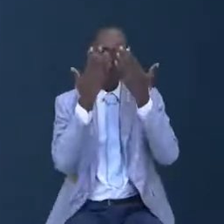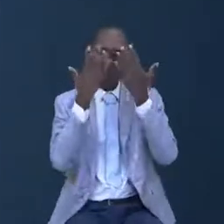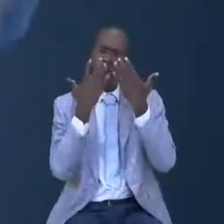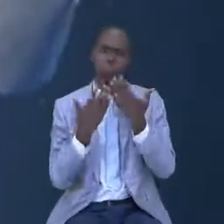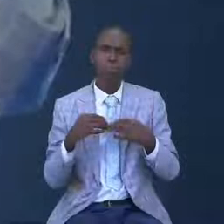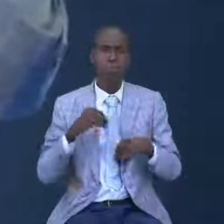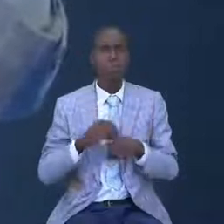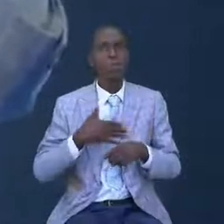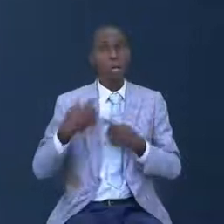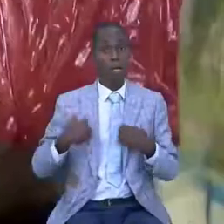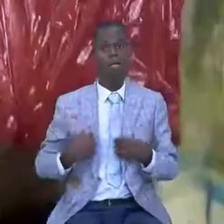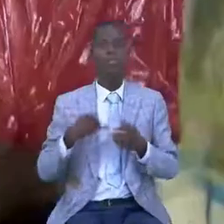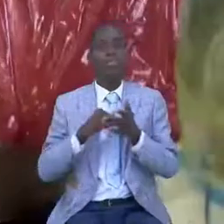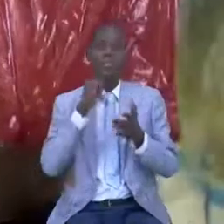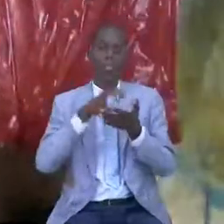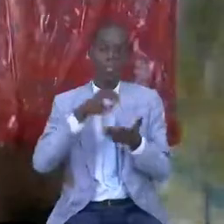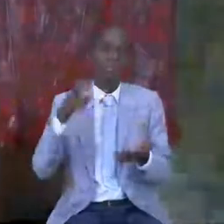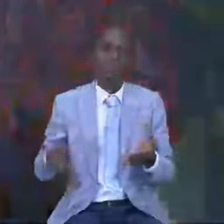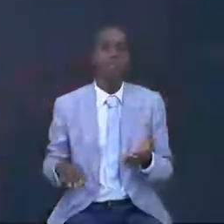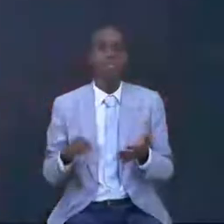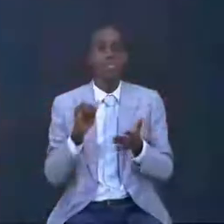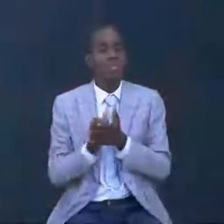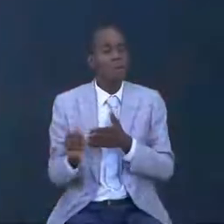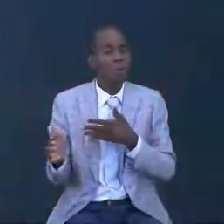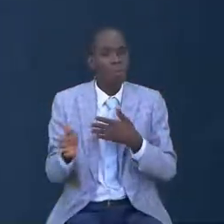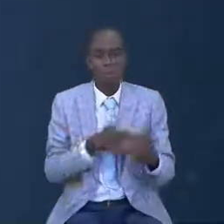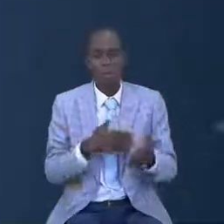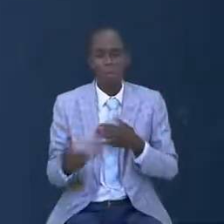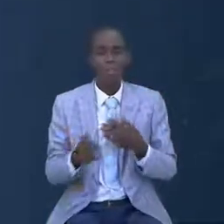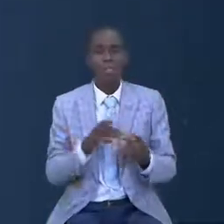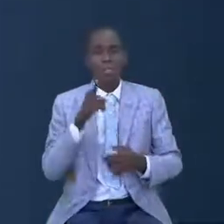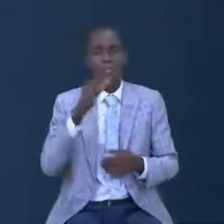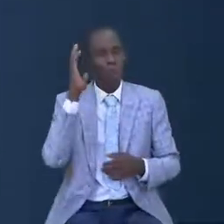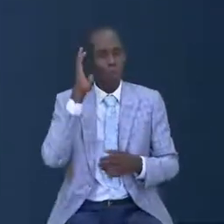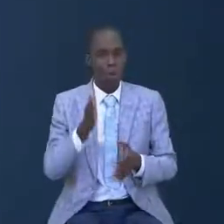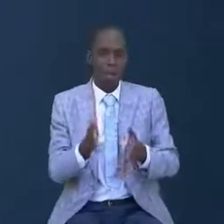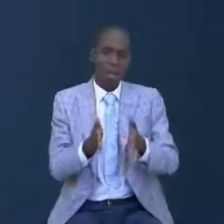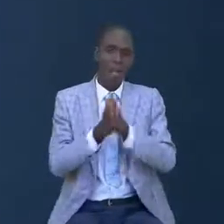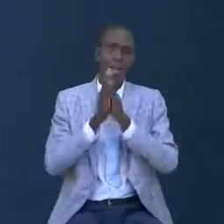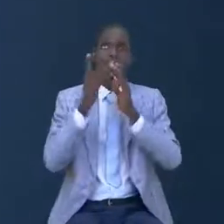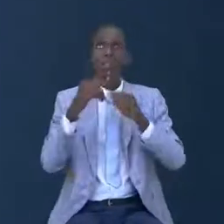mon fils, et cela apporte l'angoisse dans mon cœur, c'est fait.